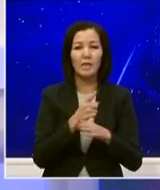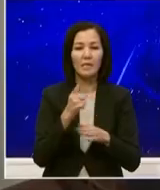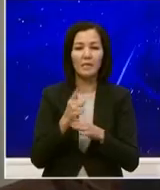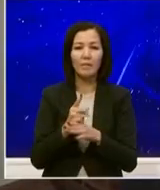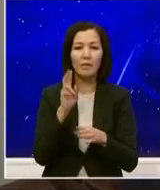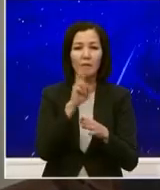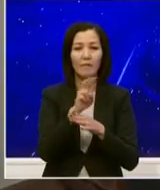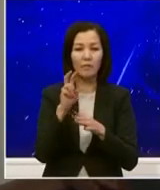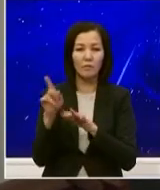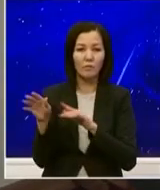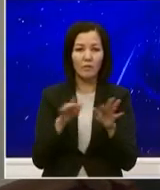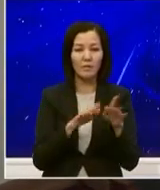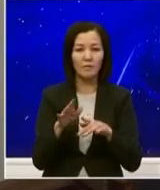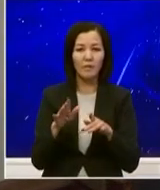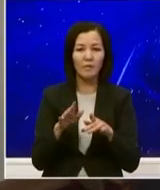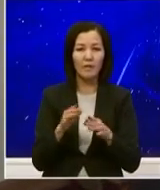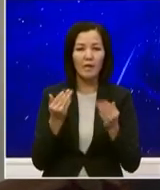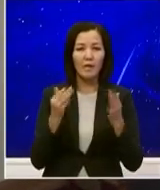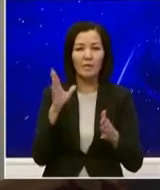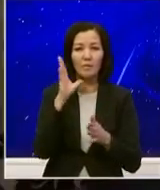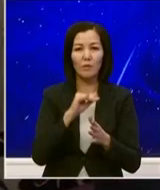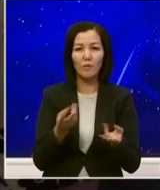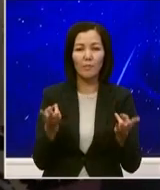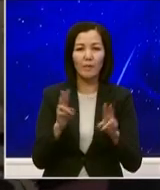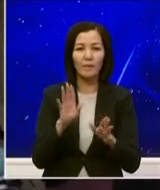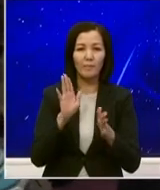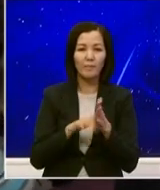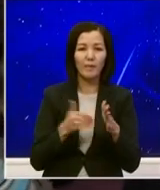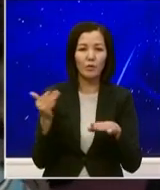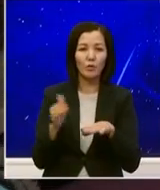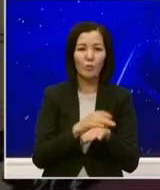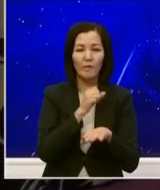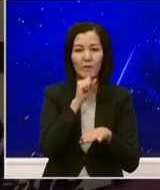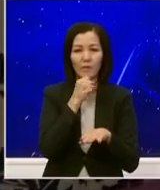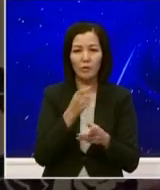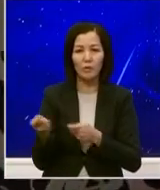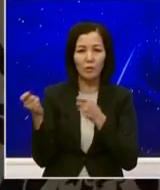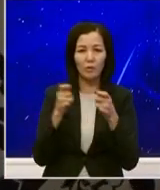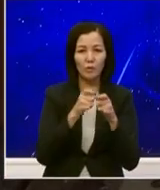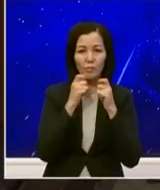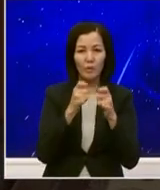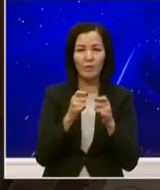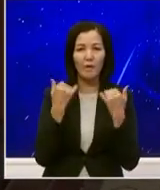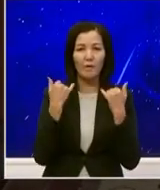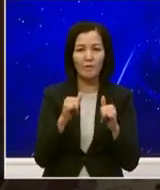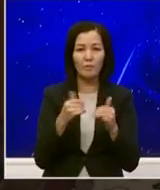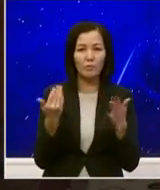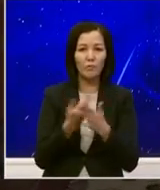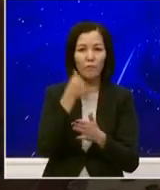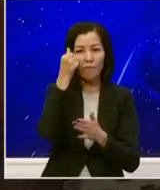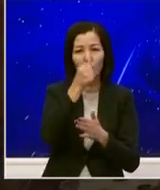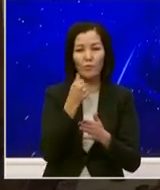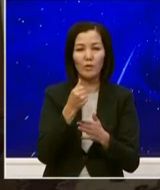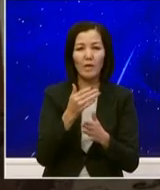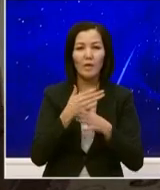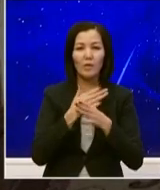на выездную деятельность аниматоров они могли остаться без доброго дедушки, несущего подарки и волшебство Нового года. На